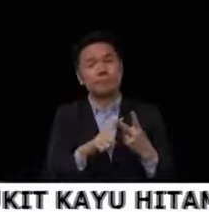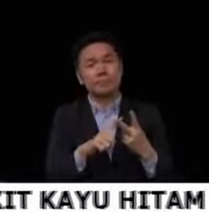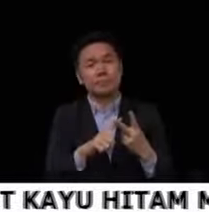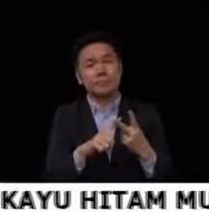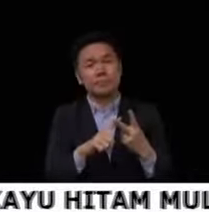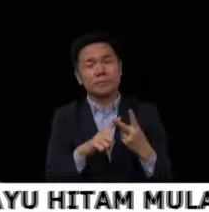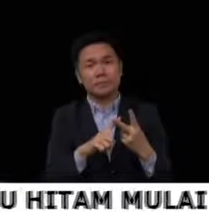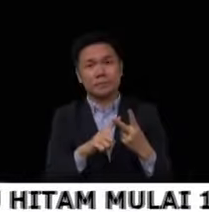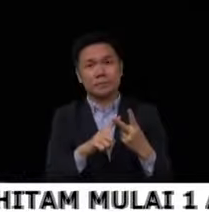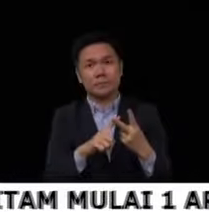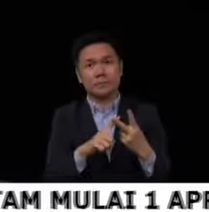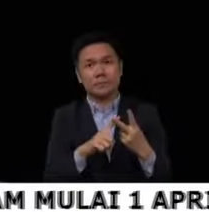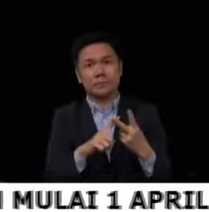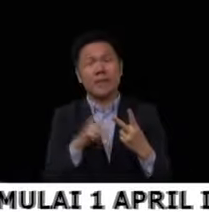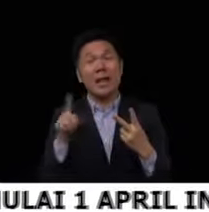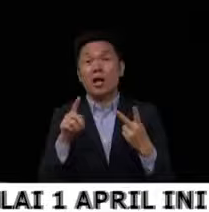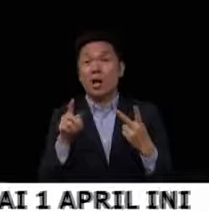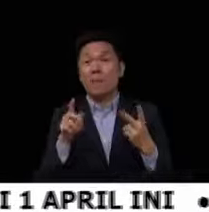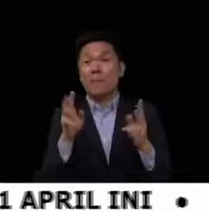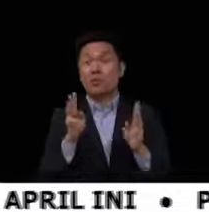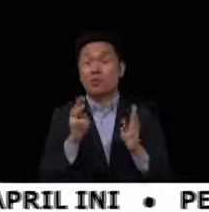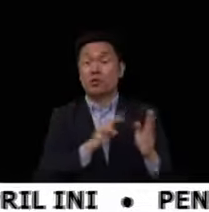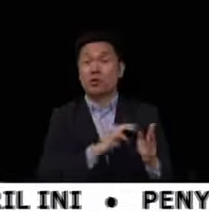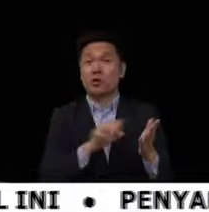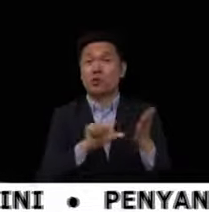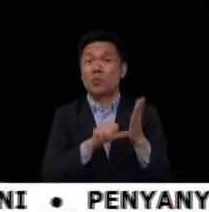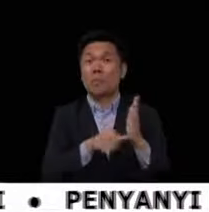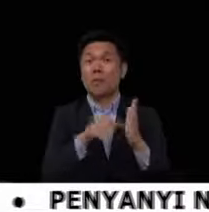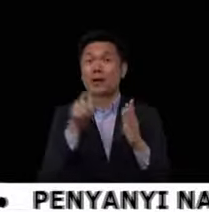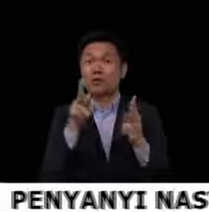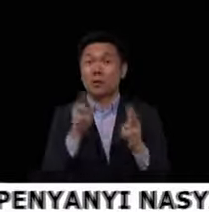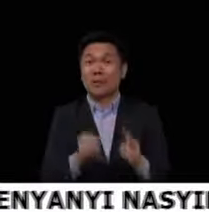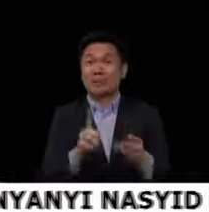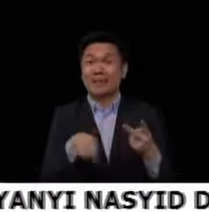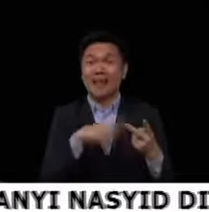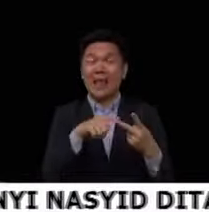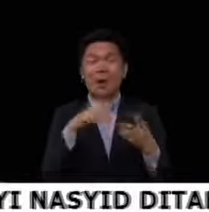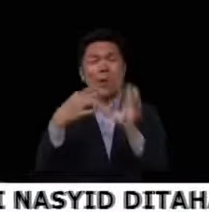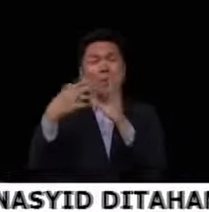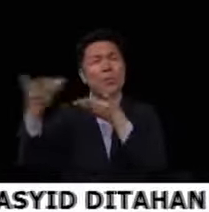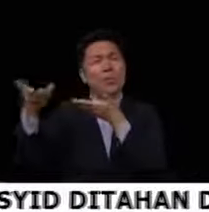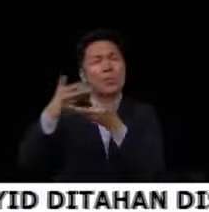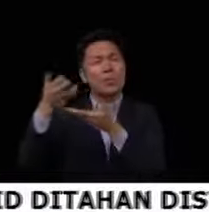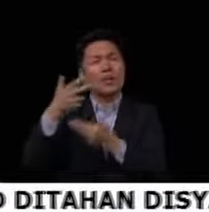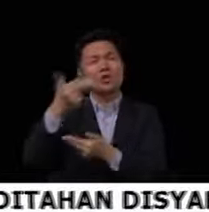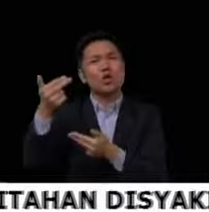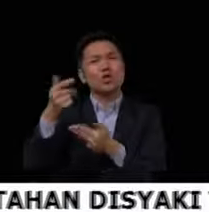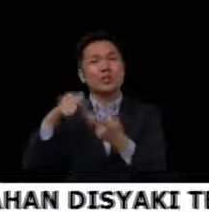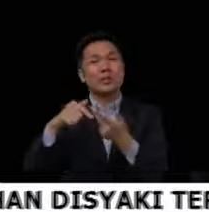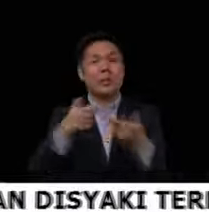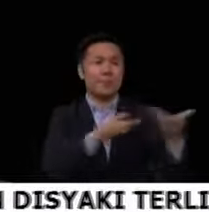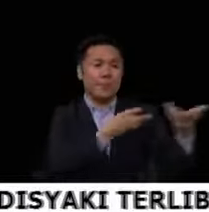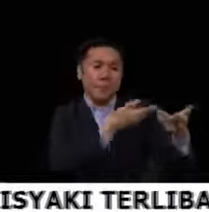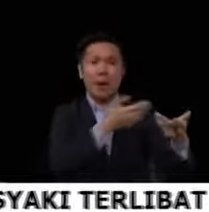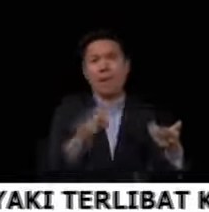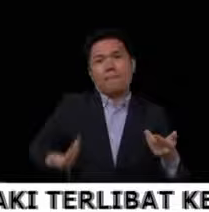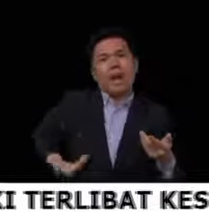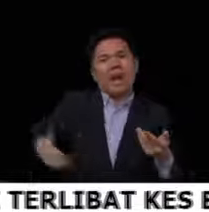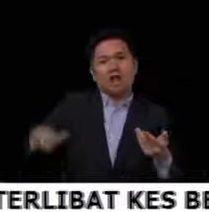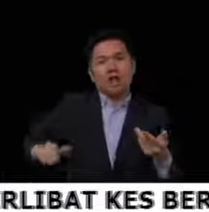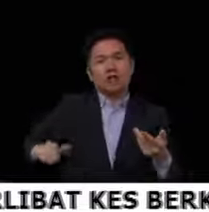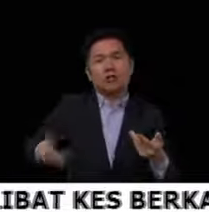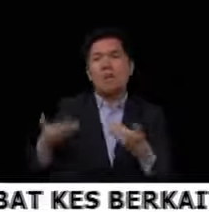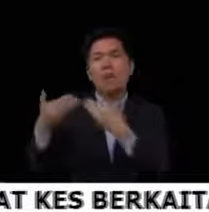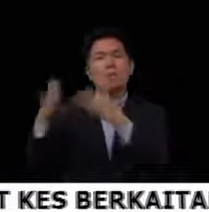diperingkat kemudian Sumba juga bersama dengan keadaan sudah berunding dengan Indonesia juga Bangladesh untuk membuka